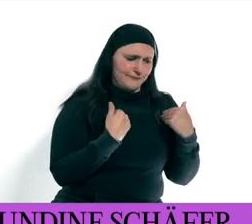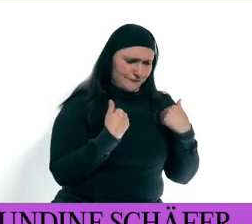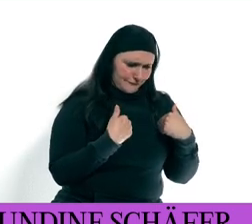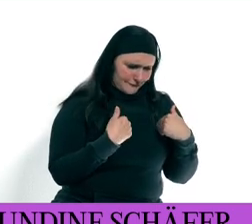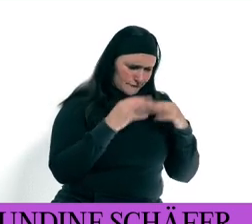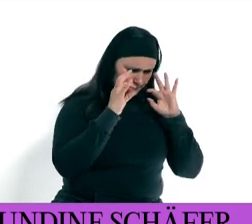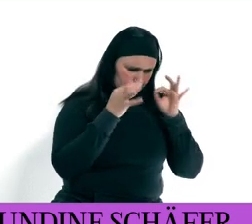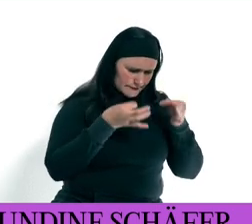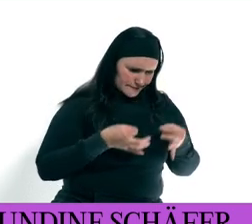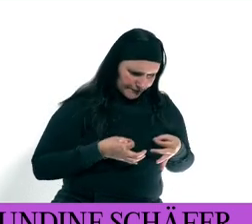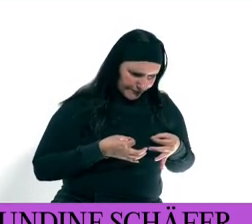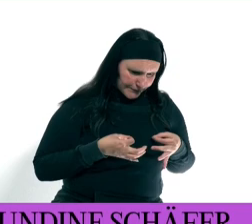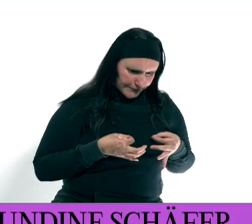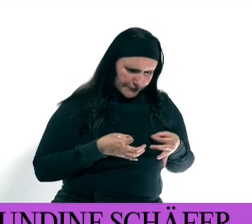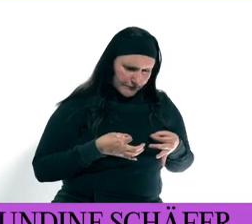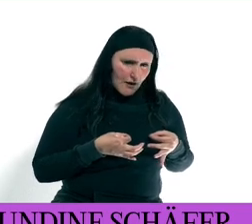wir betrachten also die